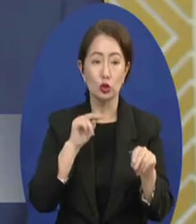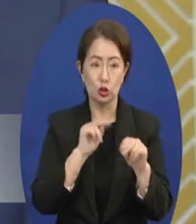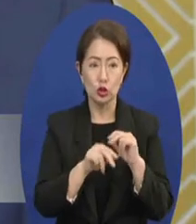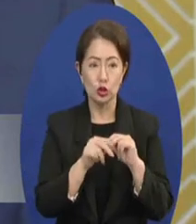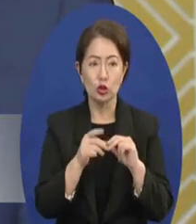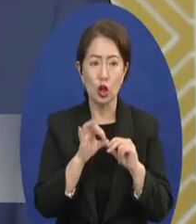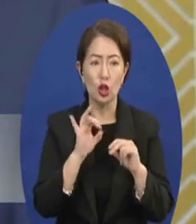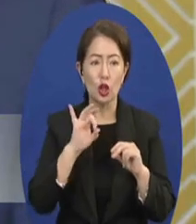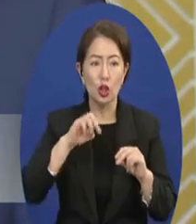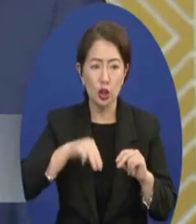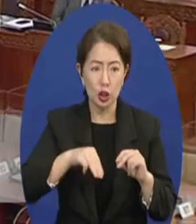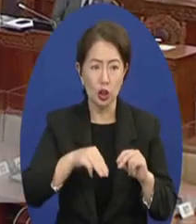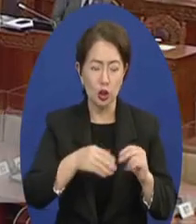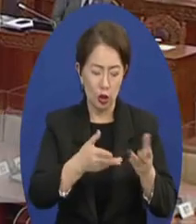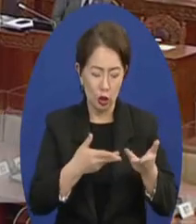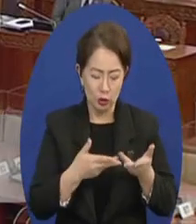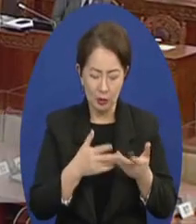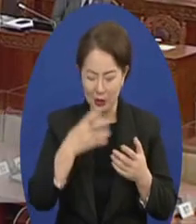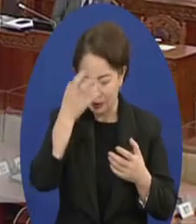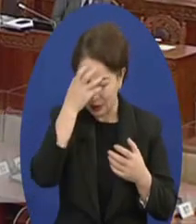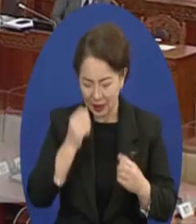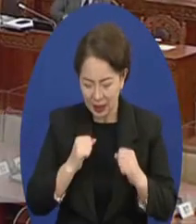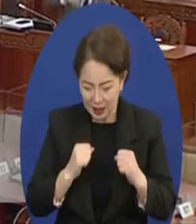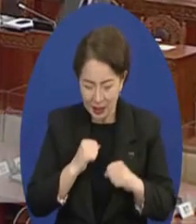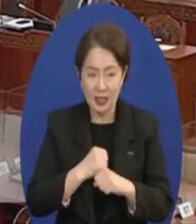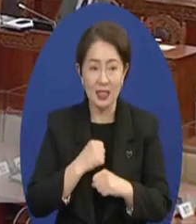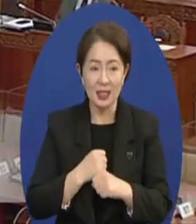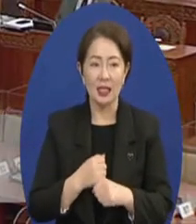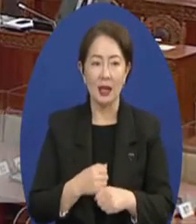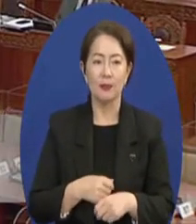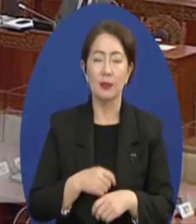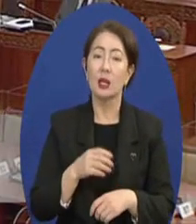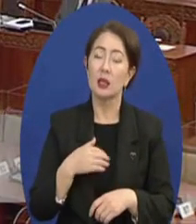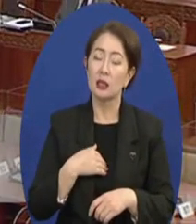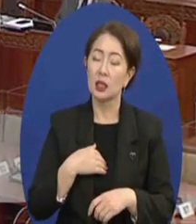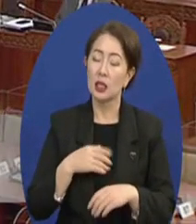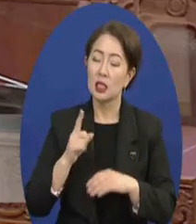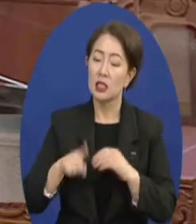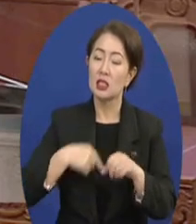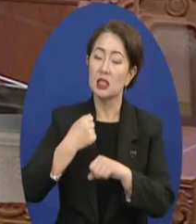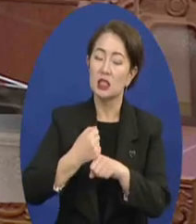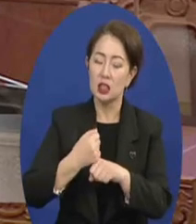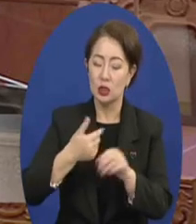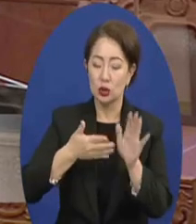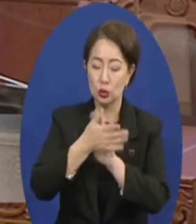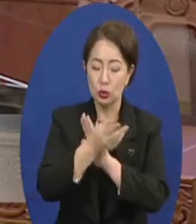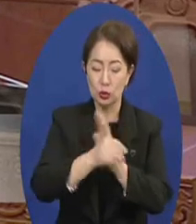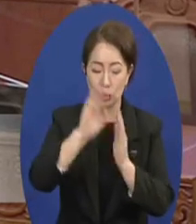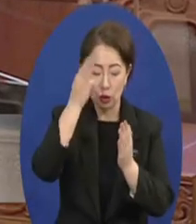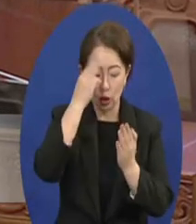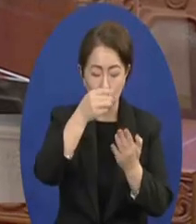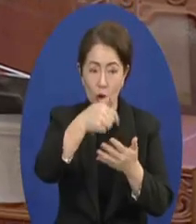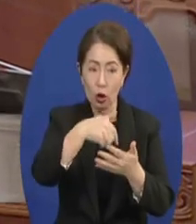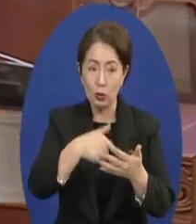засгийн газар хичээж ажиллах болно. Улсын хурал ирэх жилийн төсвийн бодлогыг тодорхойлохдоо зардал